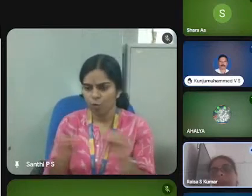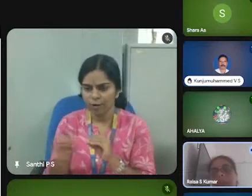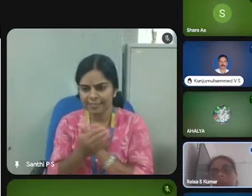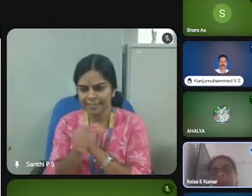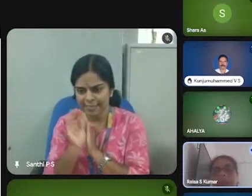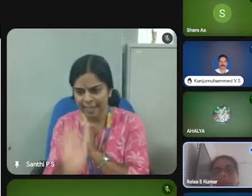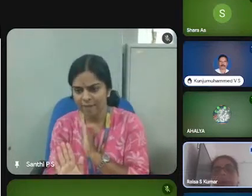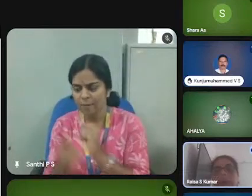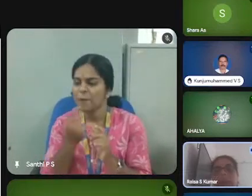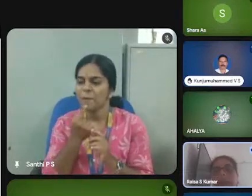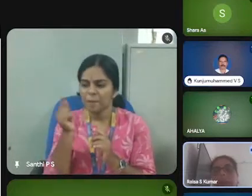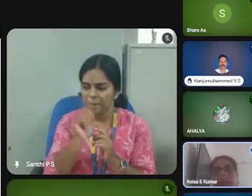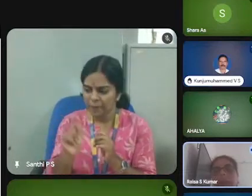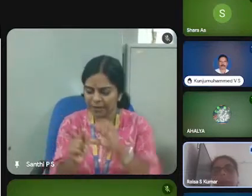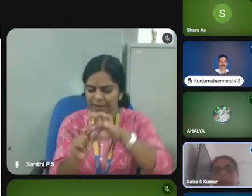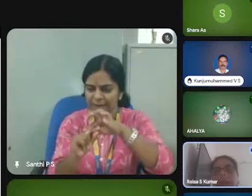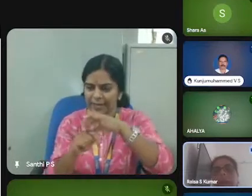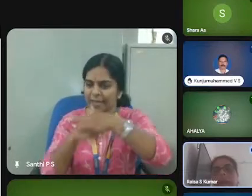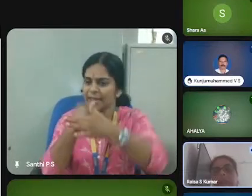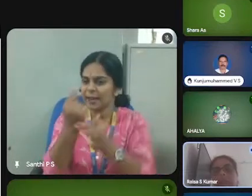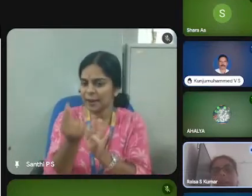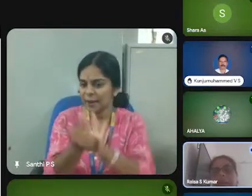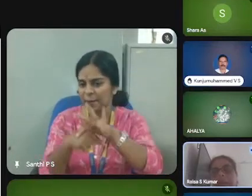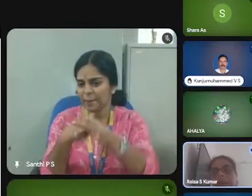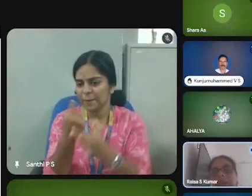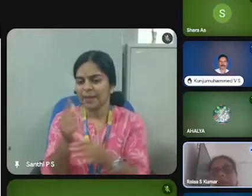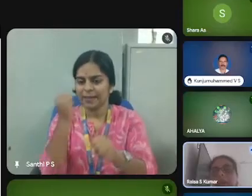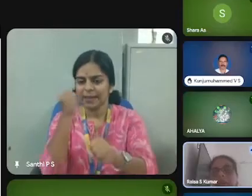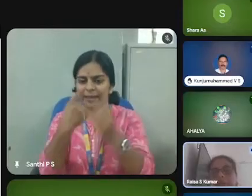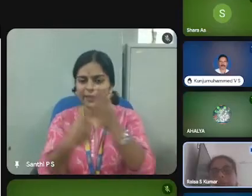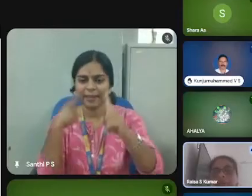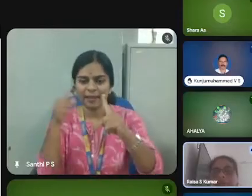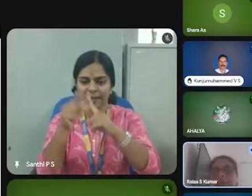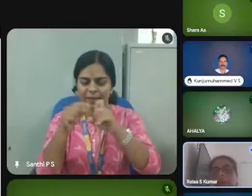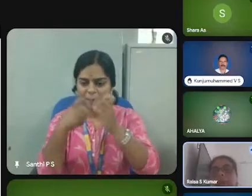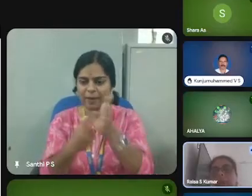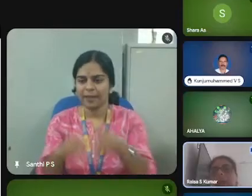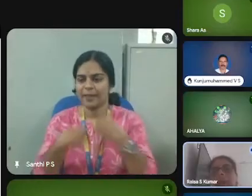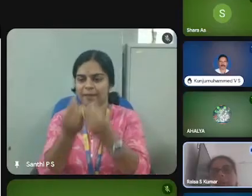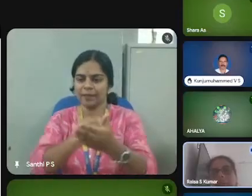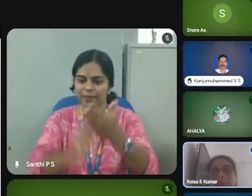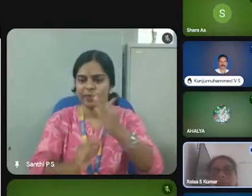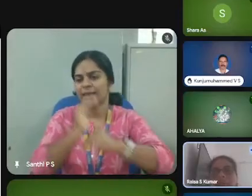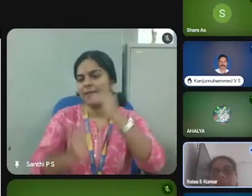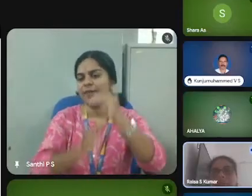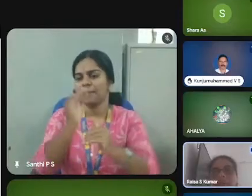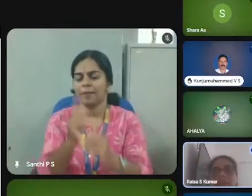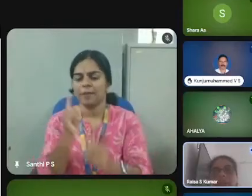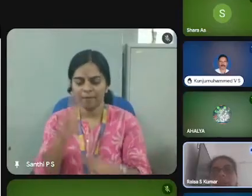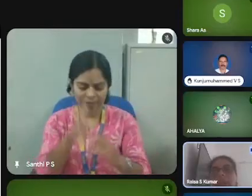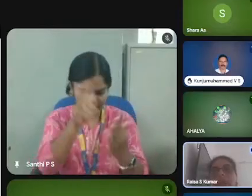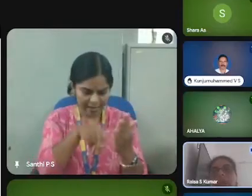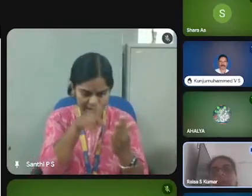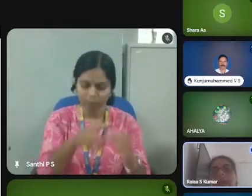അനുസരിച്ച് പെൻസിൽ ഗ്രിപ്പർ ഉണ്ട്, അതുപോലുള്ള കാര്യങ്ങൾ വെച്ചിട്ട് ഹാൻഡ് റൈറ്റിംഗ് ഇംപ്രൂവ് ചെയ്യാം. പിന്നെ റീഡിങ്ങും